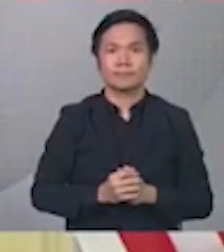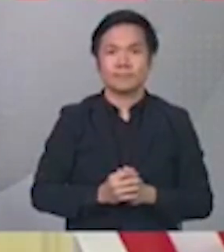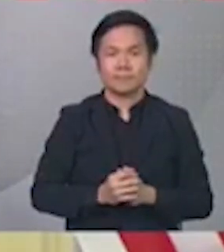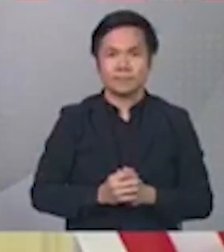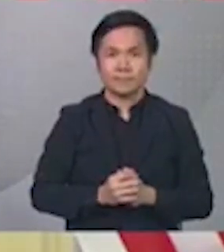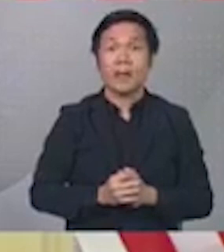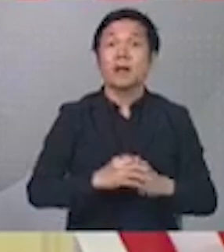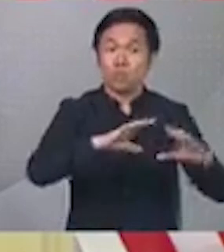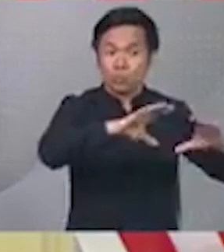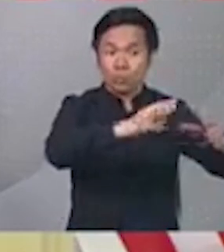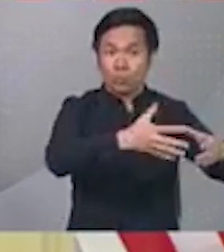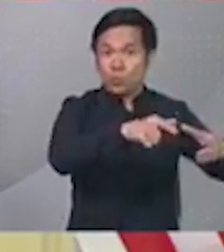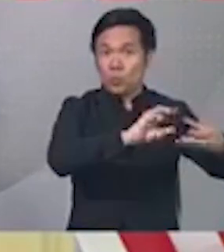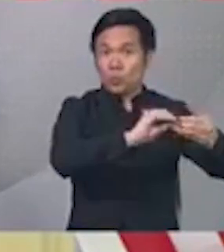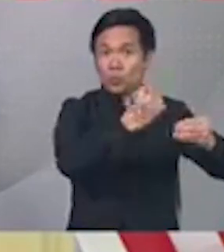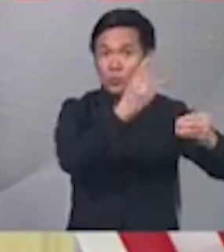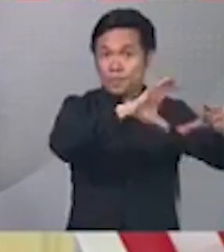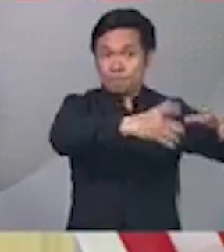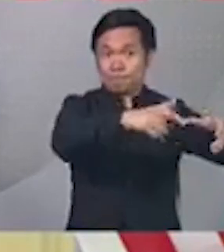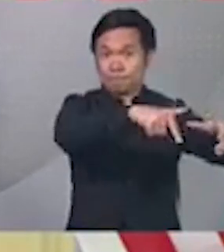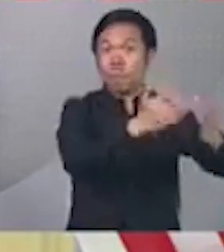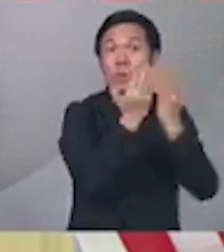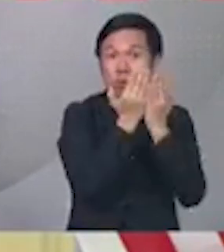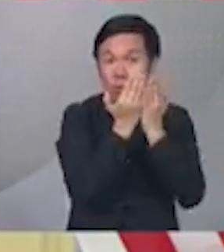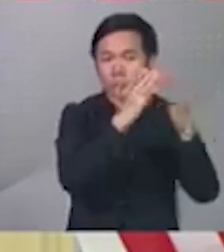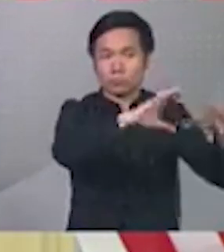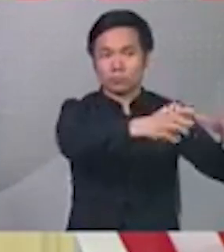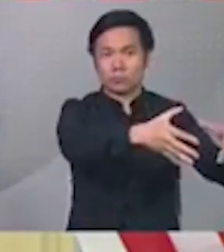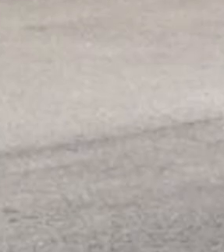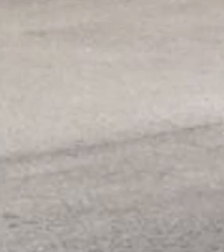kumpulan yang pertama ini Hai sebanyak